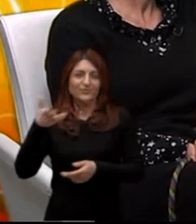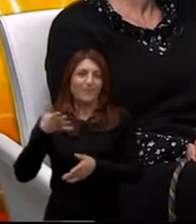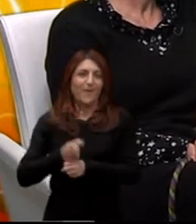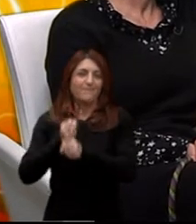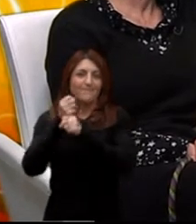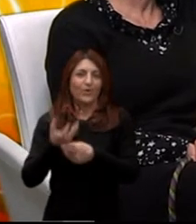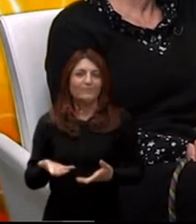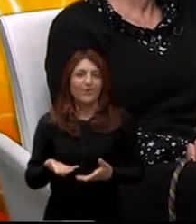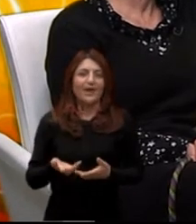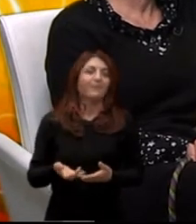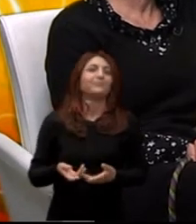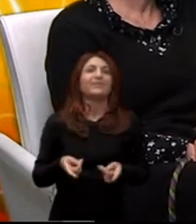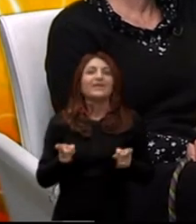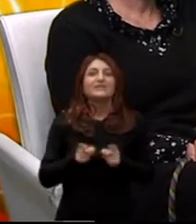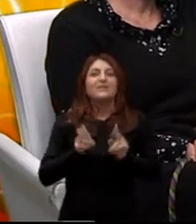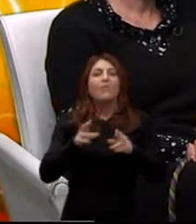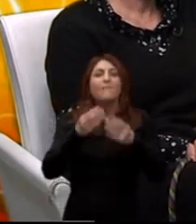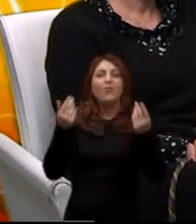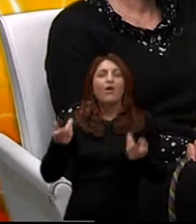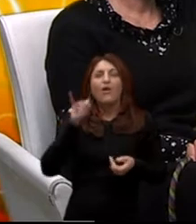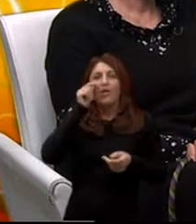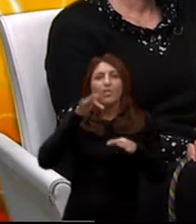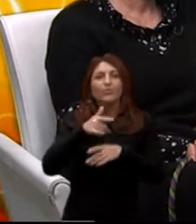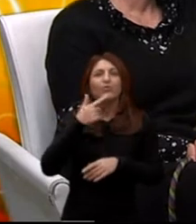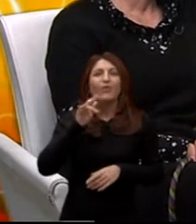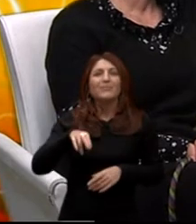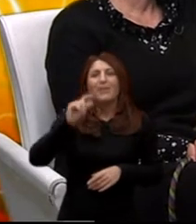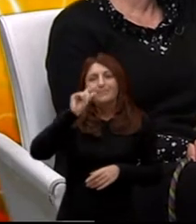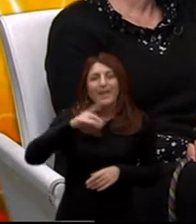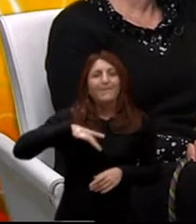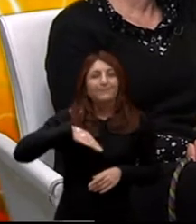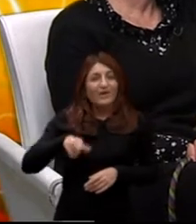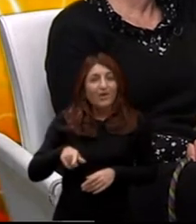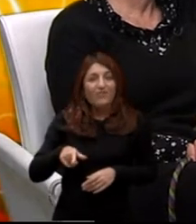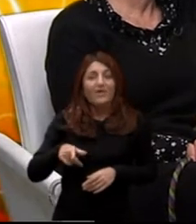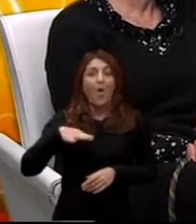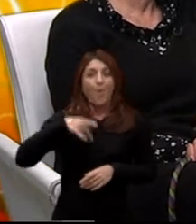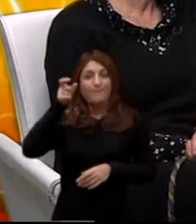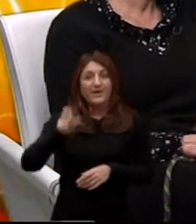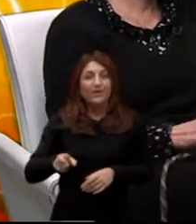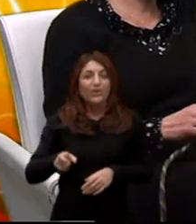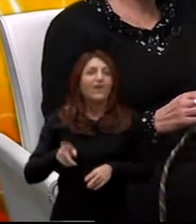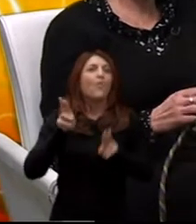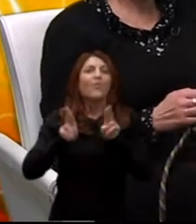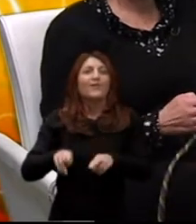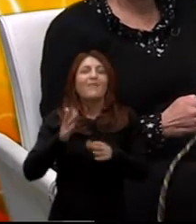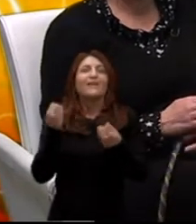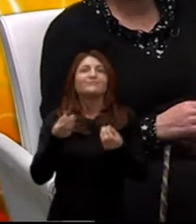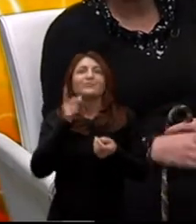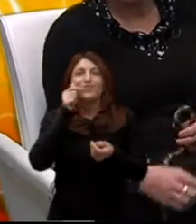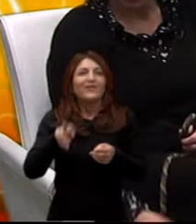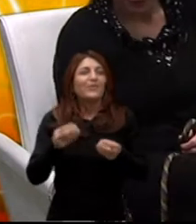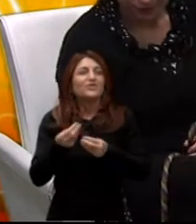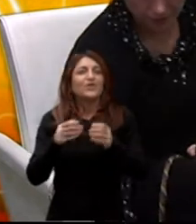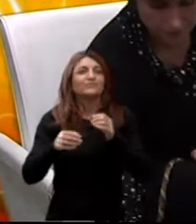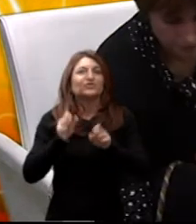se nastaviti, ali isto tako imamo i umirovljenike koji imaju jako male mirovine, a cijeli život su imali nekakve životinje i zapravo si sada ne